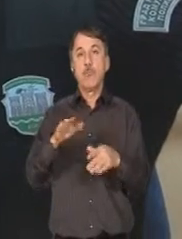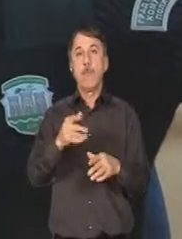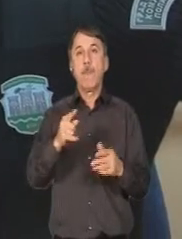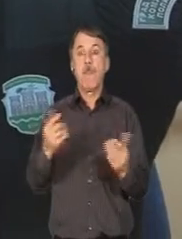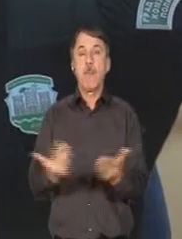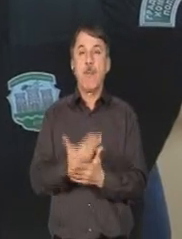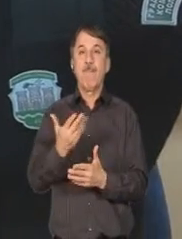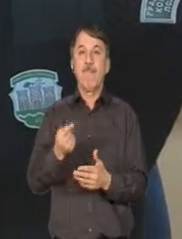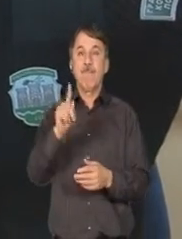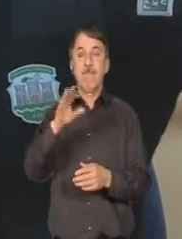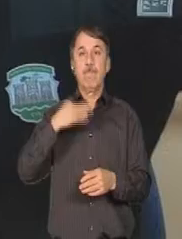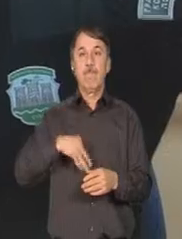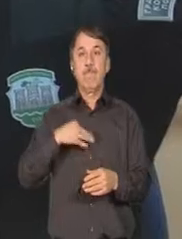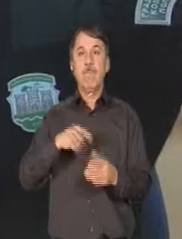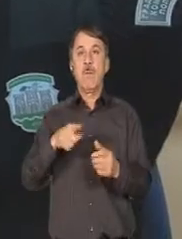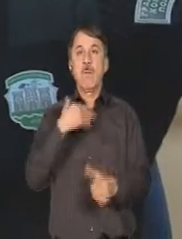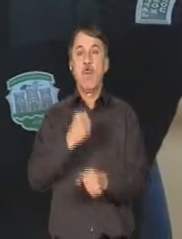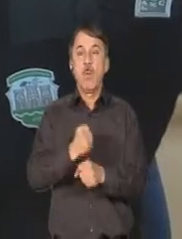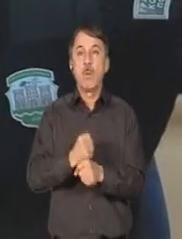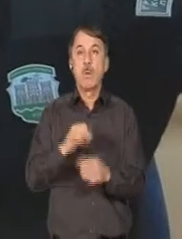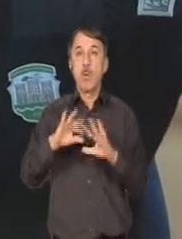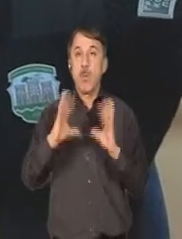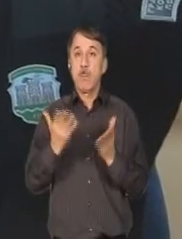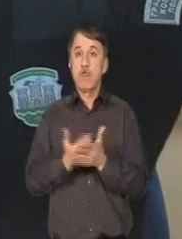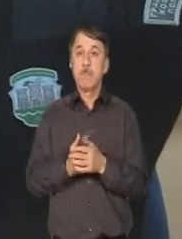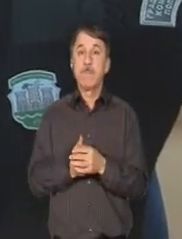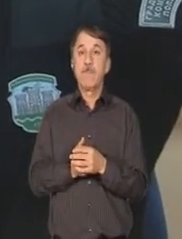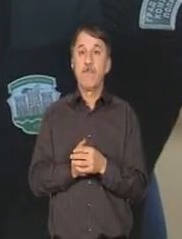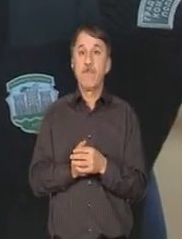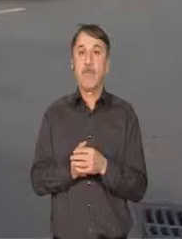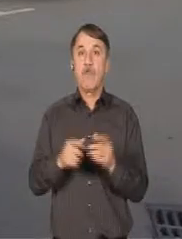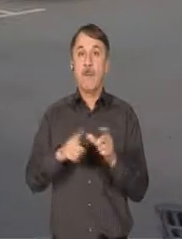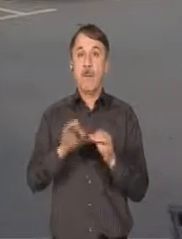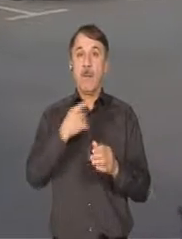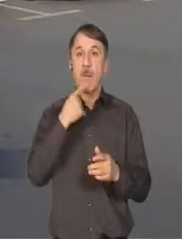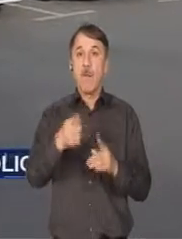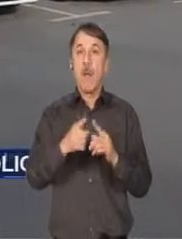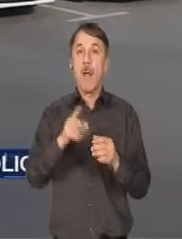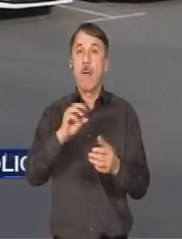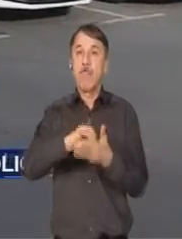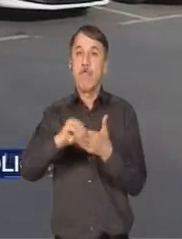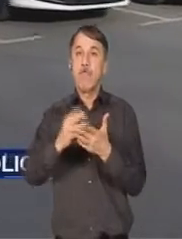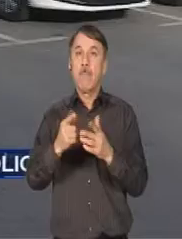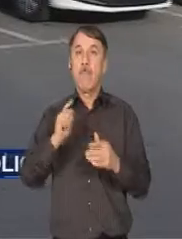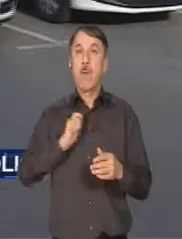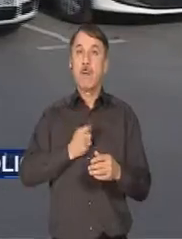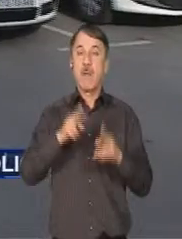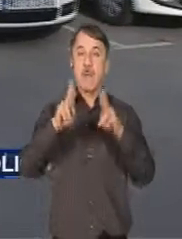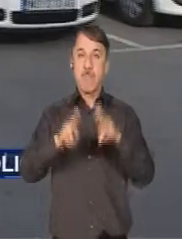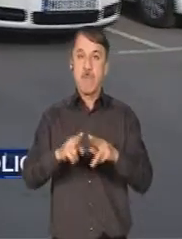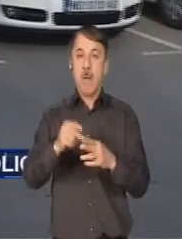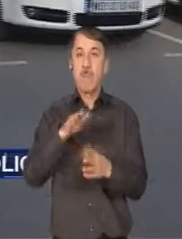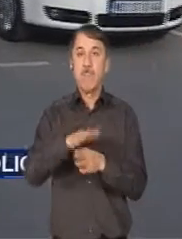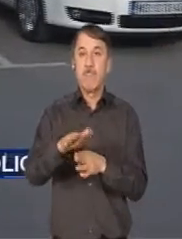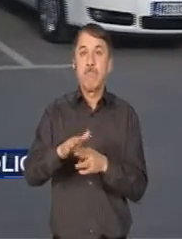osnovu koje nedvosmisleno možete utvrditi da se radi o licu koje jeste u prekršaju. Ako prilikom legitimacije komunalne policije nemate